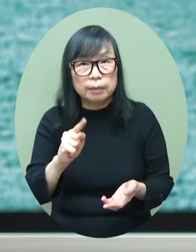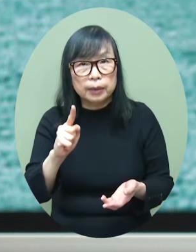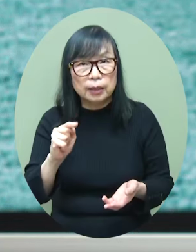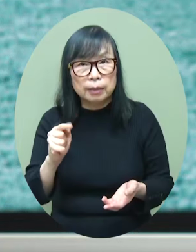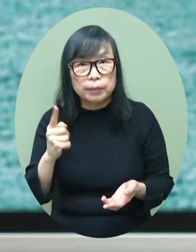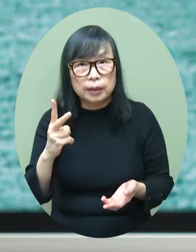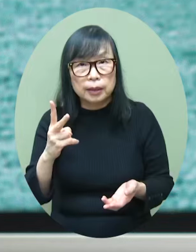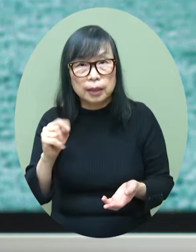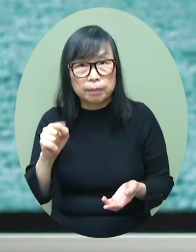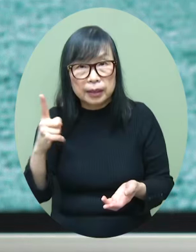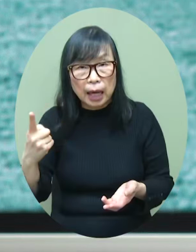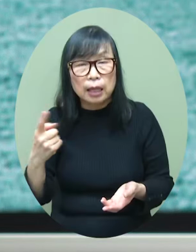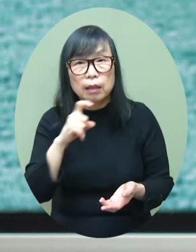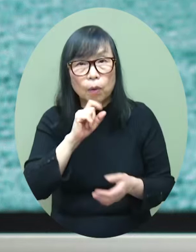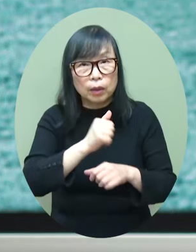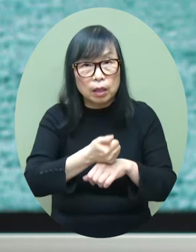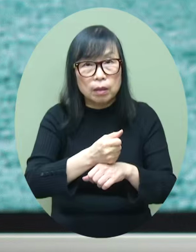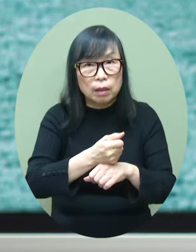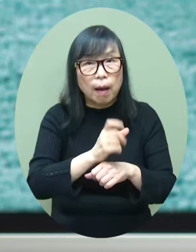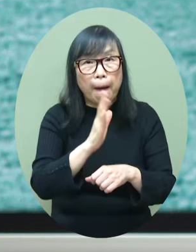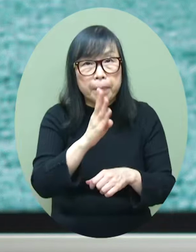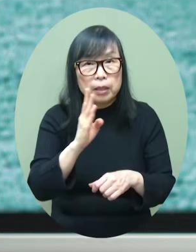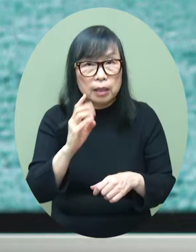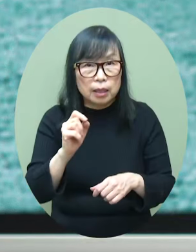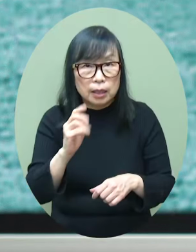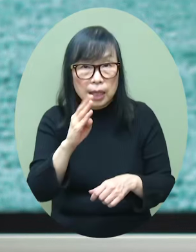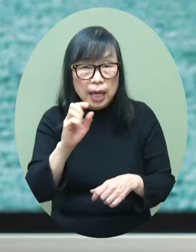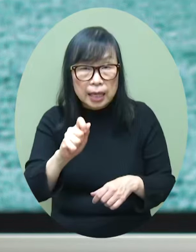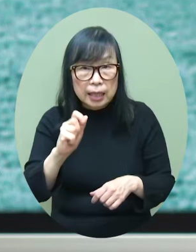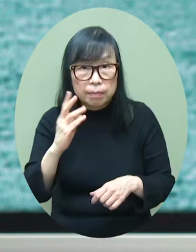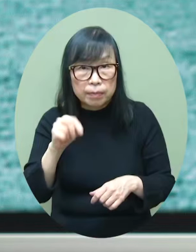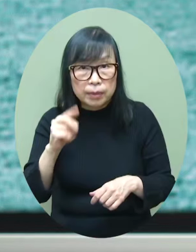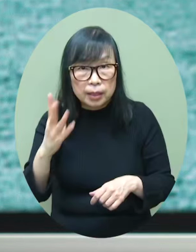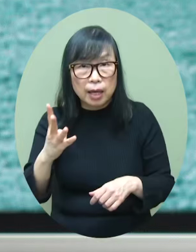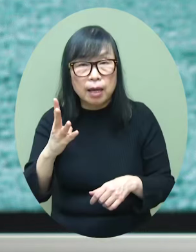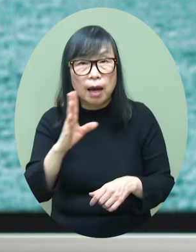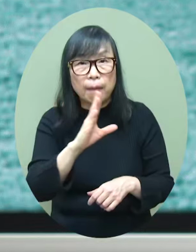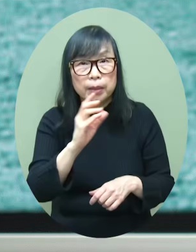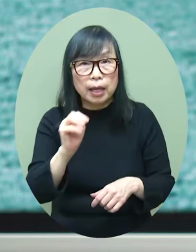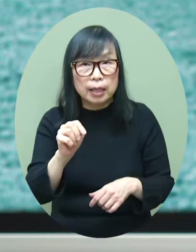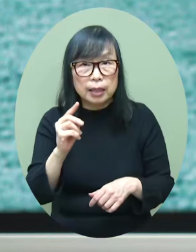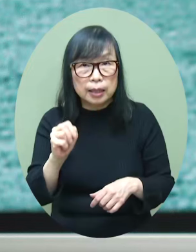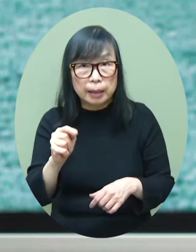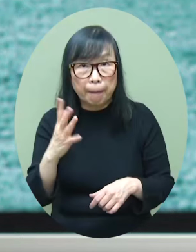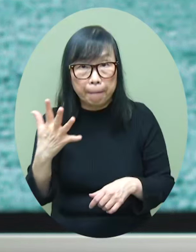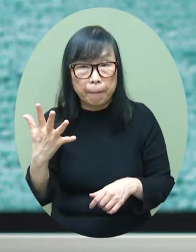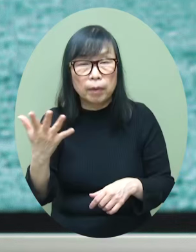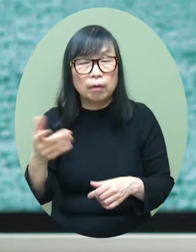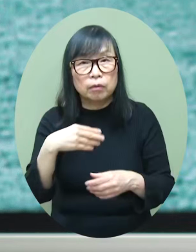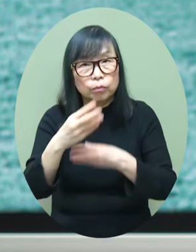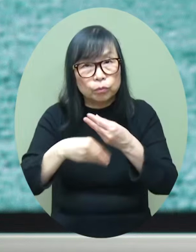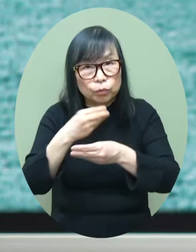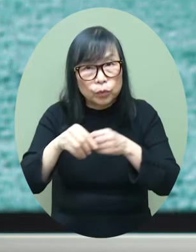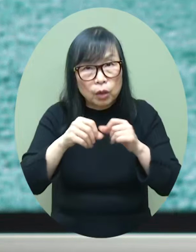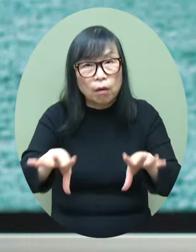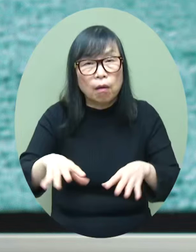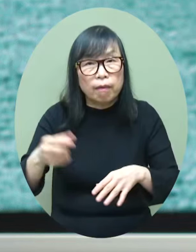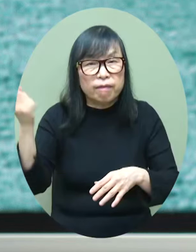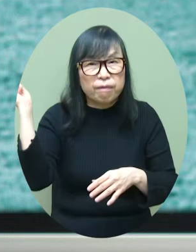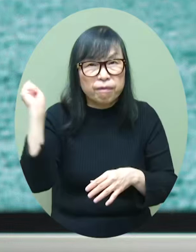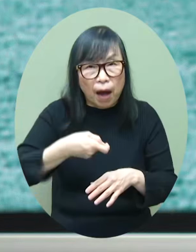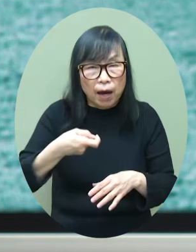BA.2.1.2.1 啦，例如有機會係 BA.4 啦、.5 啦，咁呢啲病毒株可能喺呢個傳播力上面可能更加